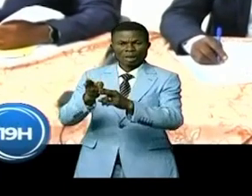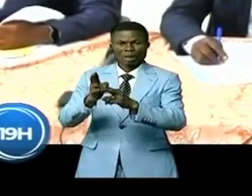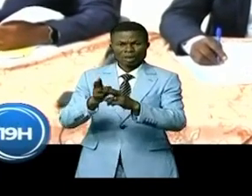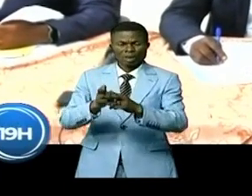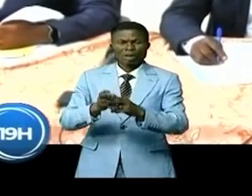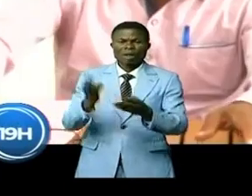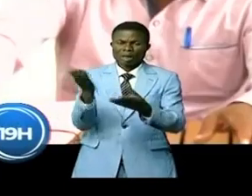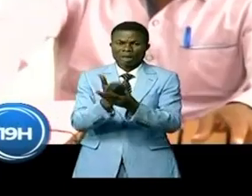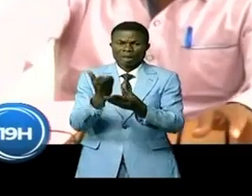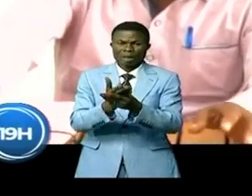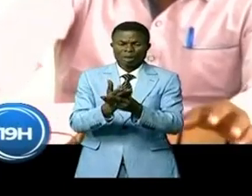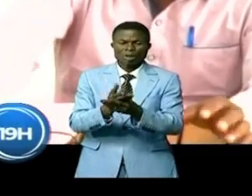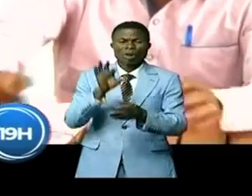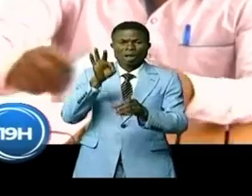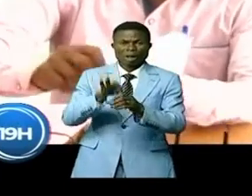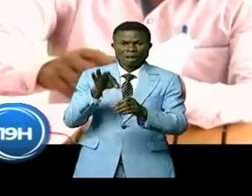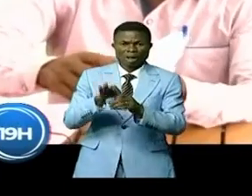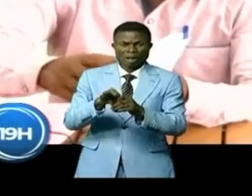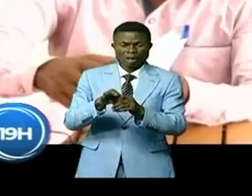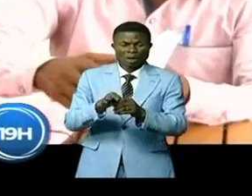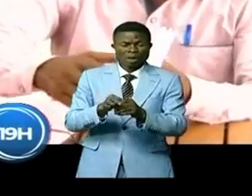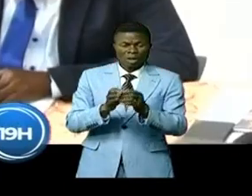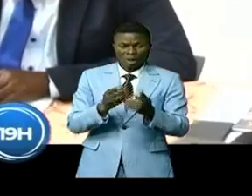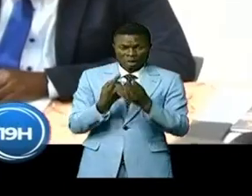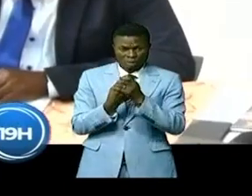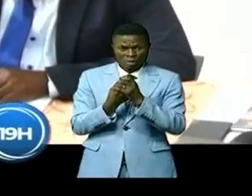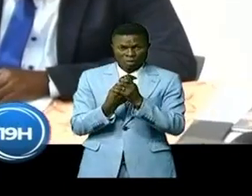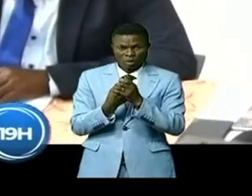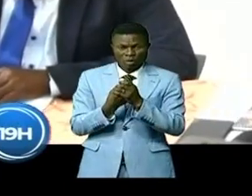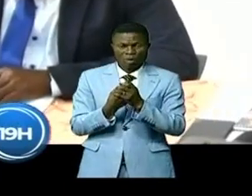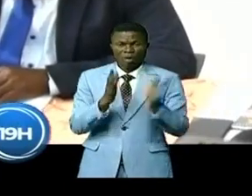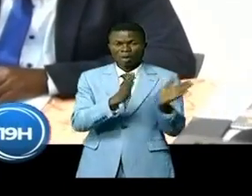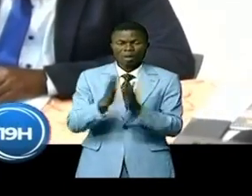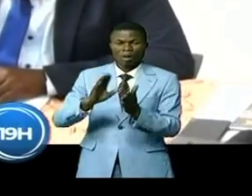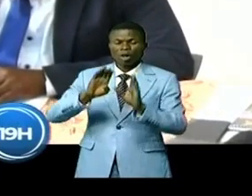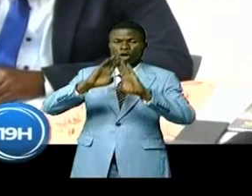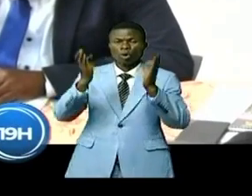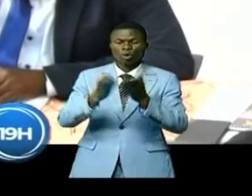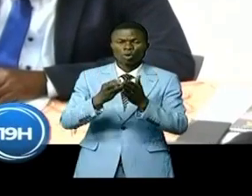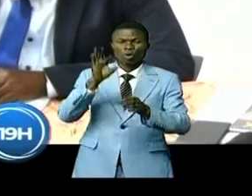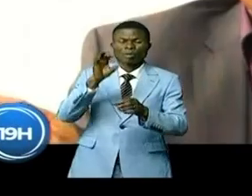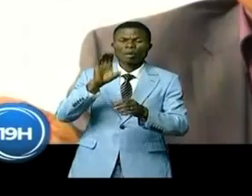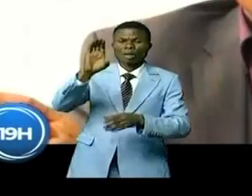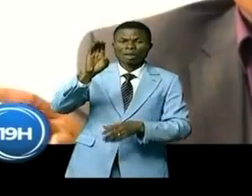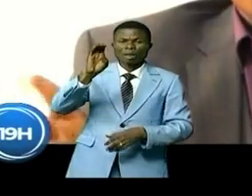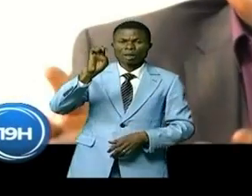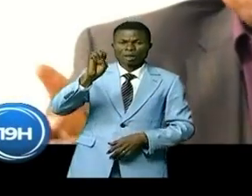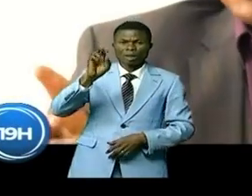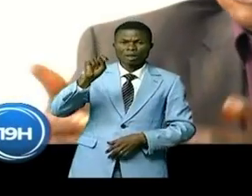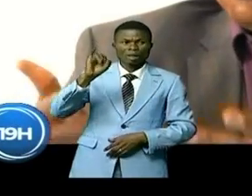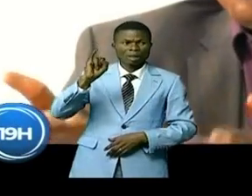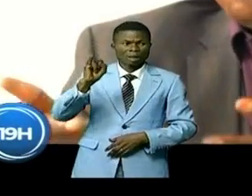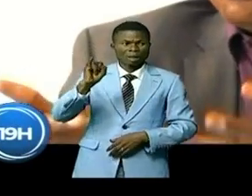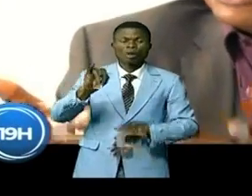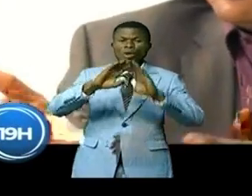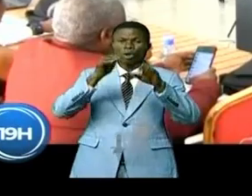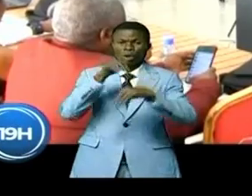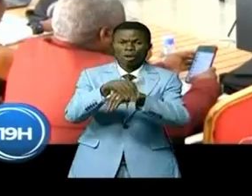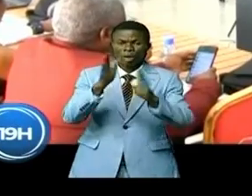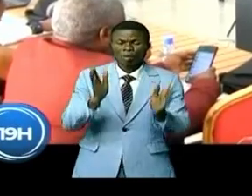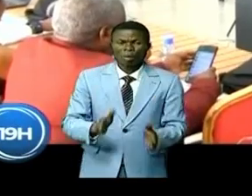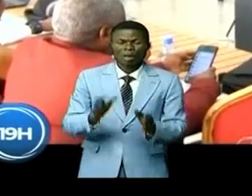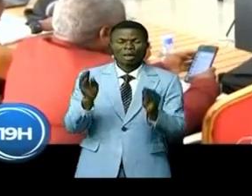route du processus électoral en cours en RDC, tel qu'élaboré par la Commission électorale nationale et indépendante. Les participants de cet